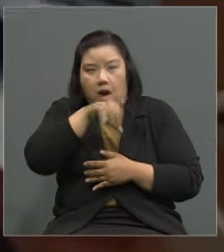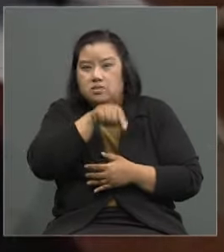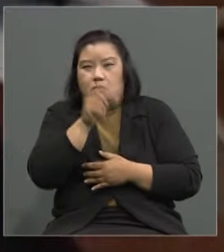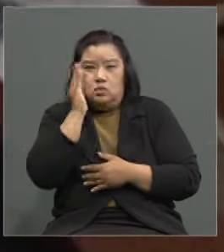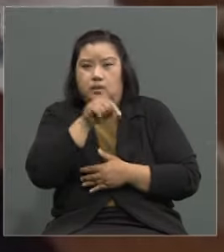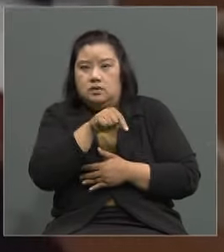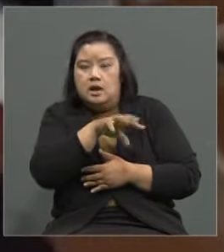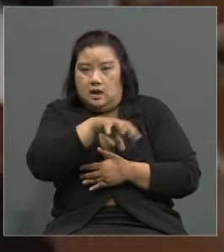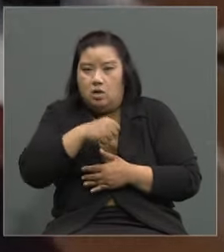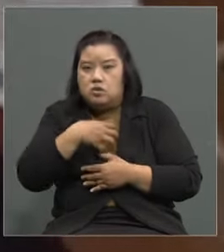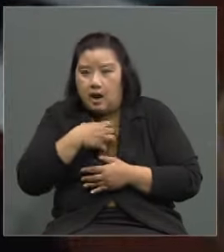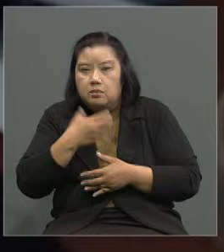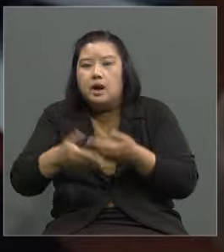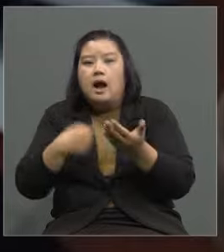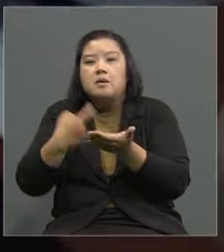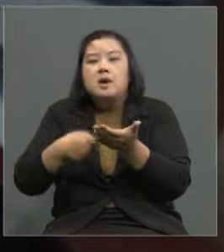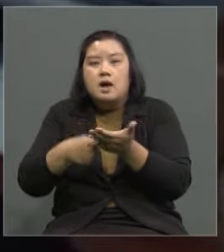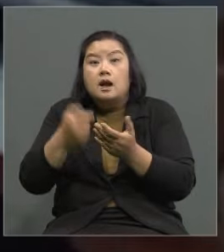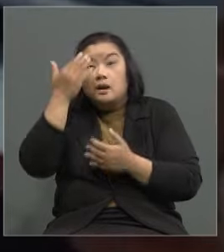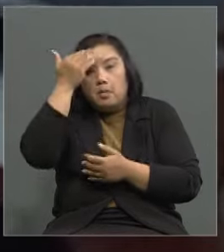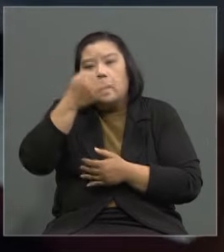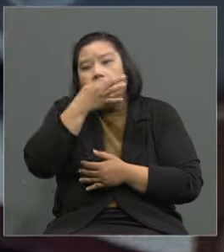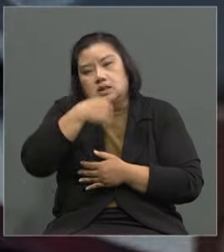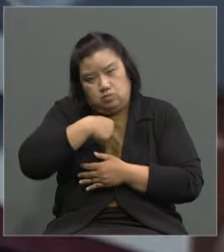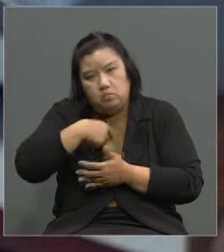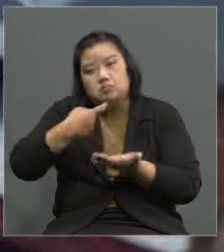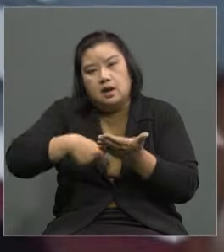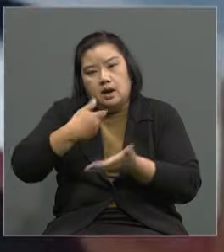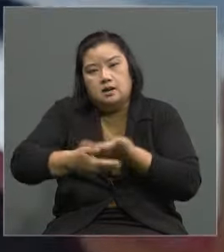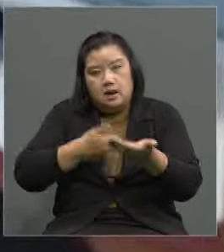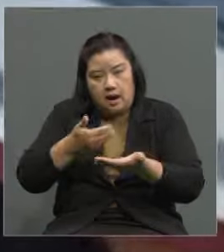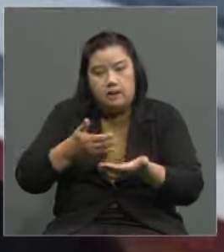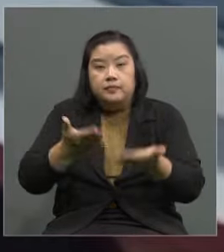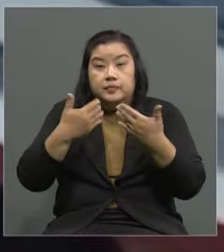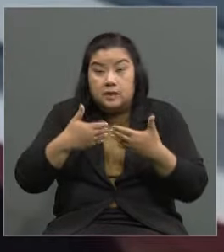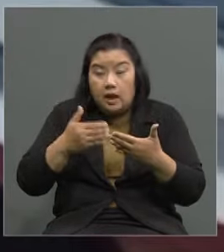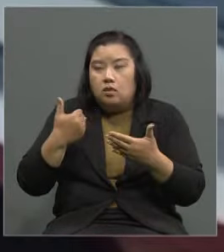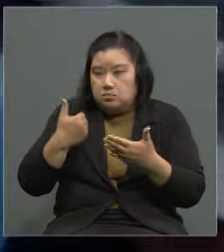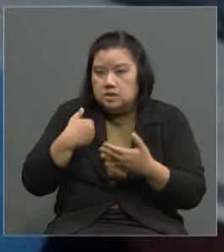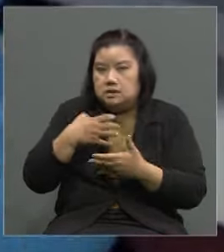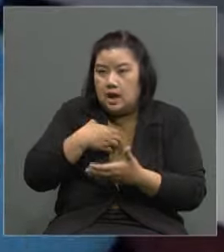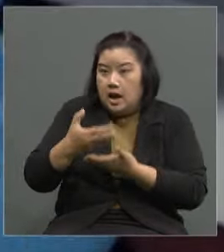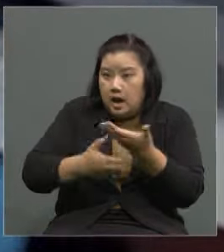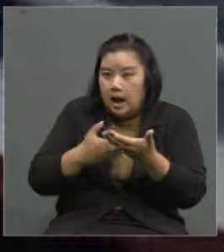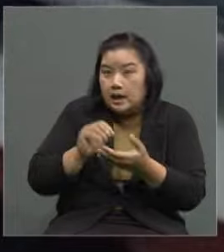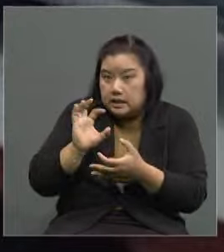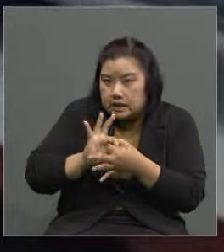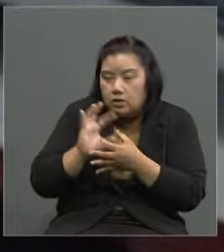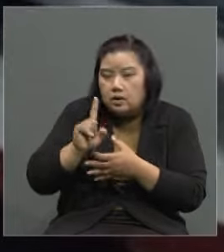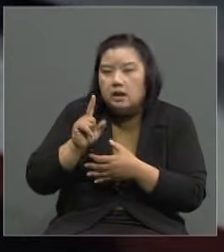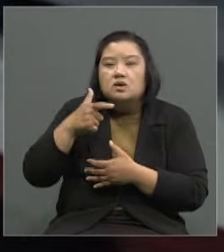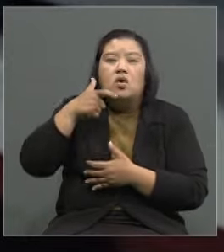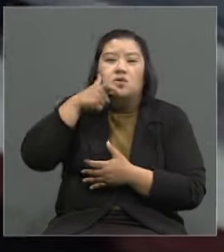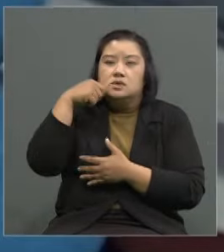ติดต่อไปขายประกันเพราะว่าอนกเนี่ยอาชีพหลักคือเป็นนายหน้าขายประกันใช่มยฮะแล้วอันที่ 2ก็คือเอาไปขายข้อมูลให้ Call Centerต่อ